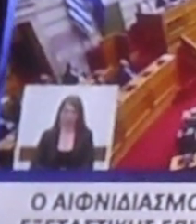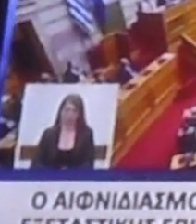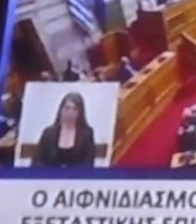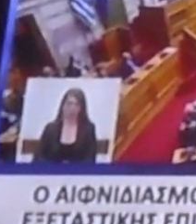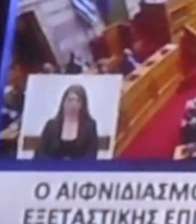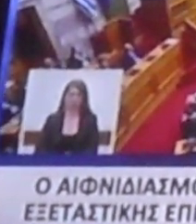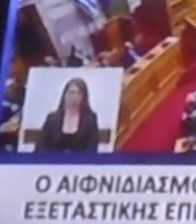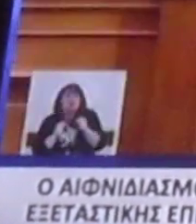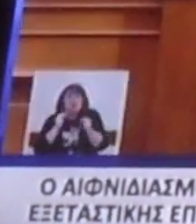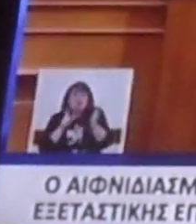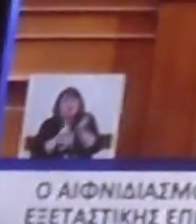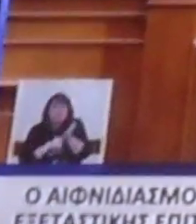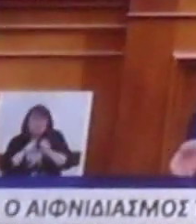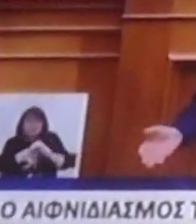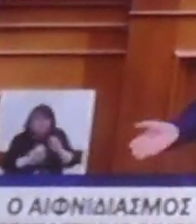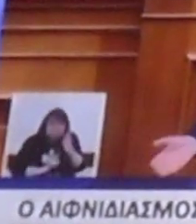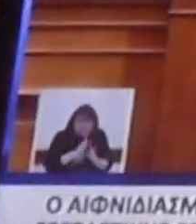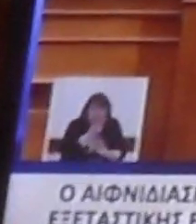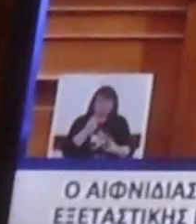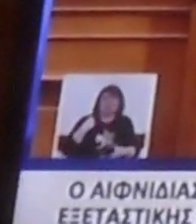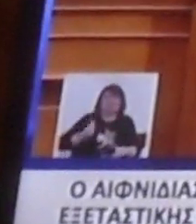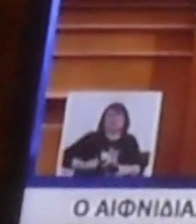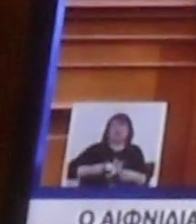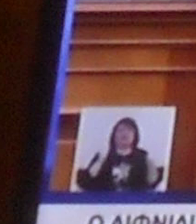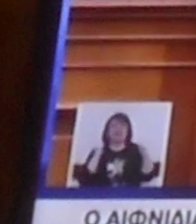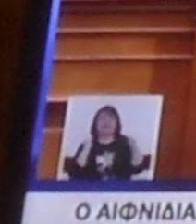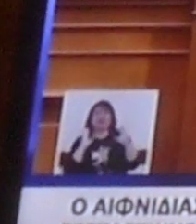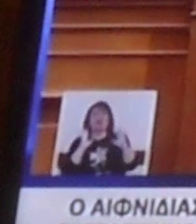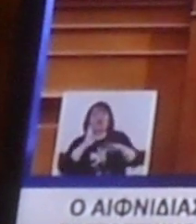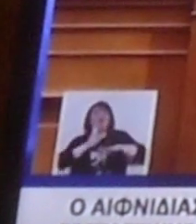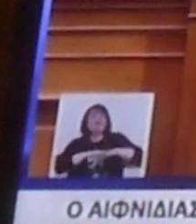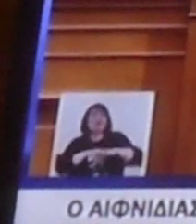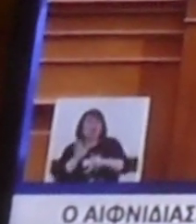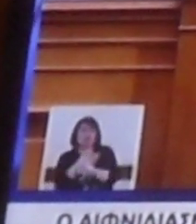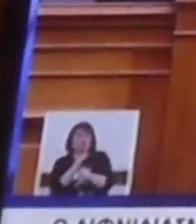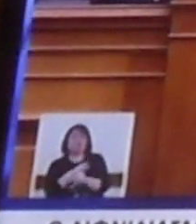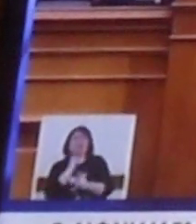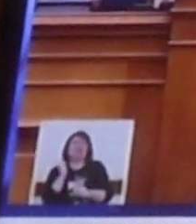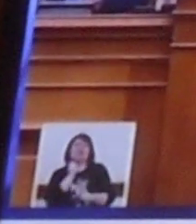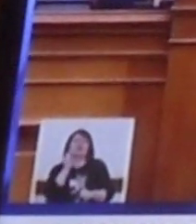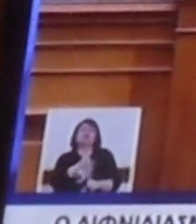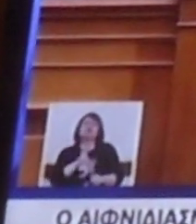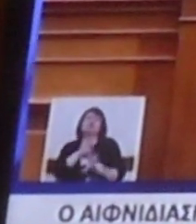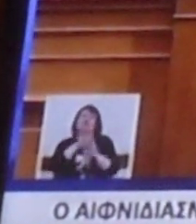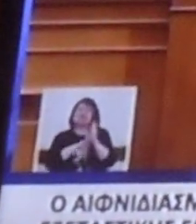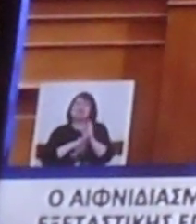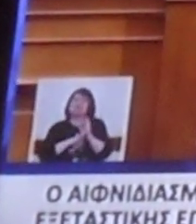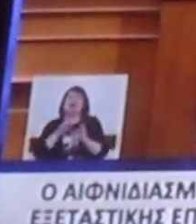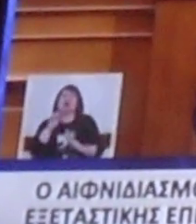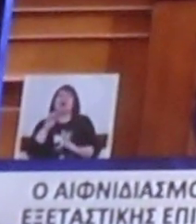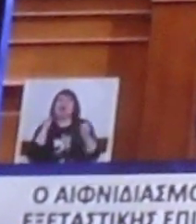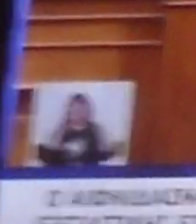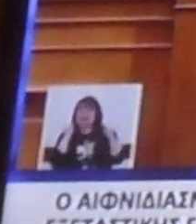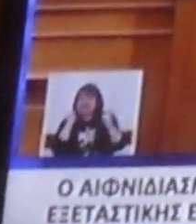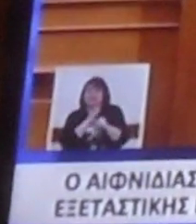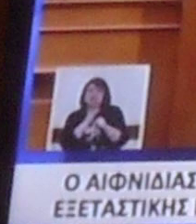προηγούμενη εβδομάδα αποκαλύψαμε και δεν το έχει πει κανείς από τα συστημικά μέσα ότι ο κ. Μητσοτάκης πάει να κουβεντιάσει για